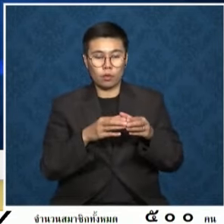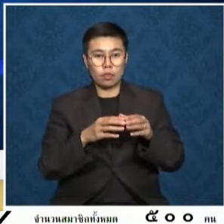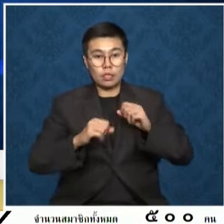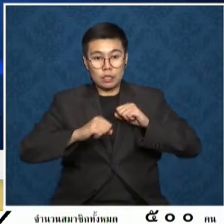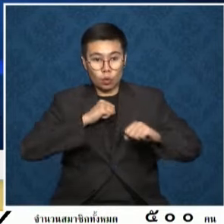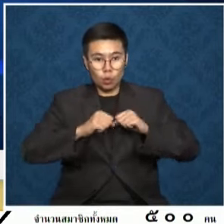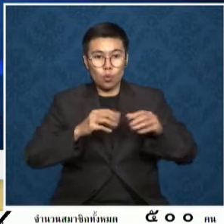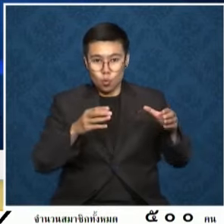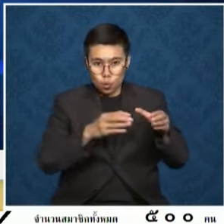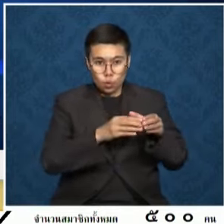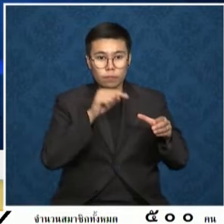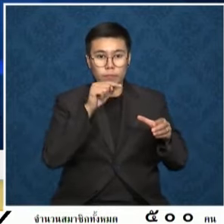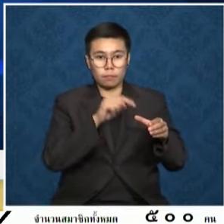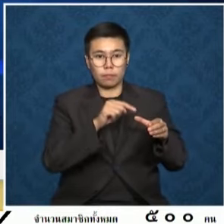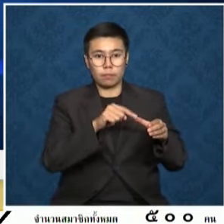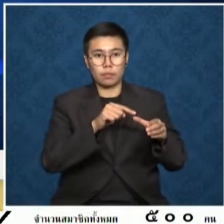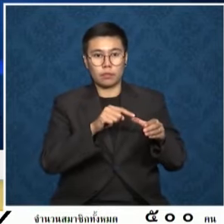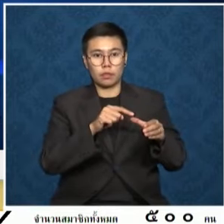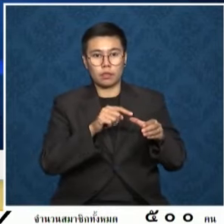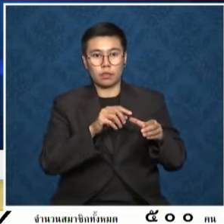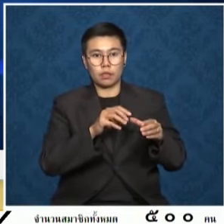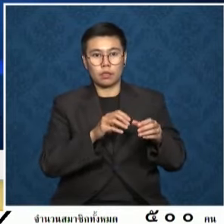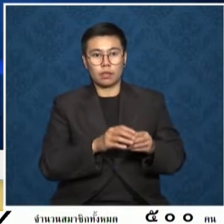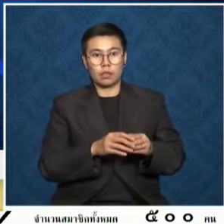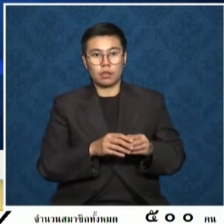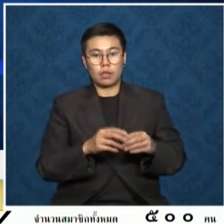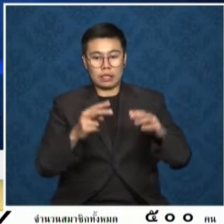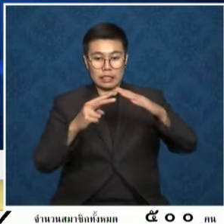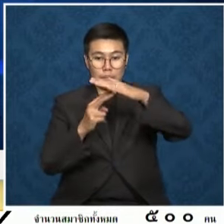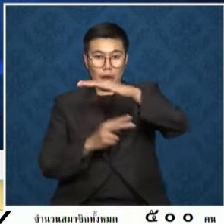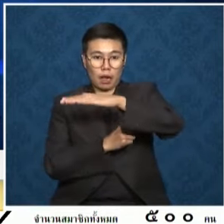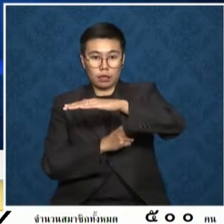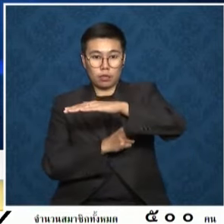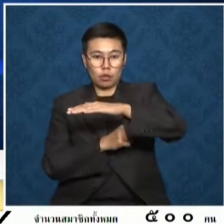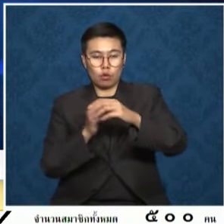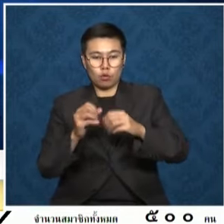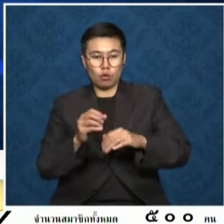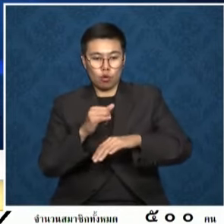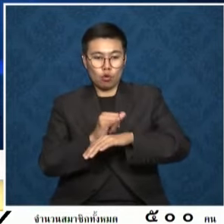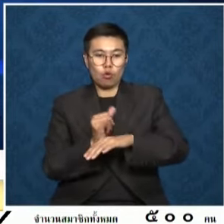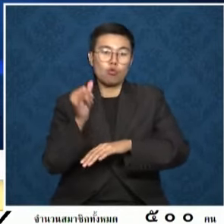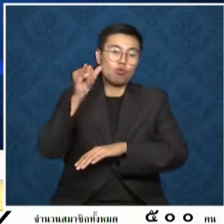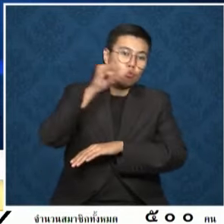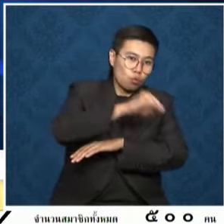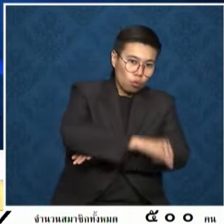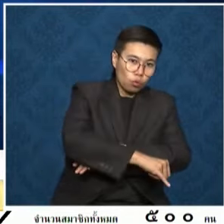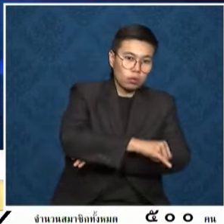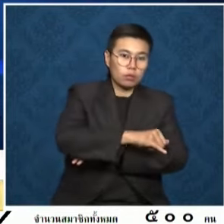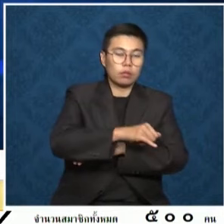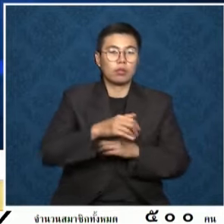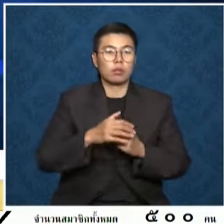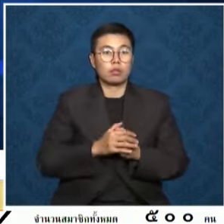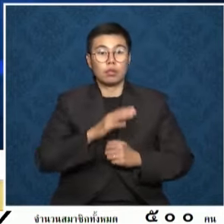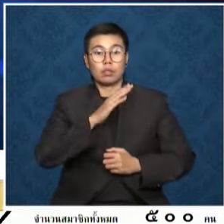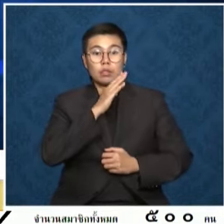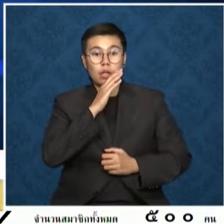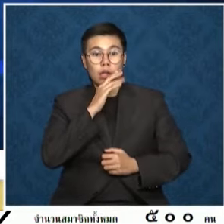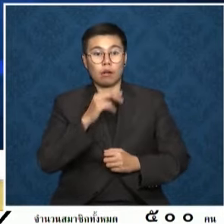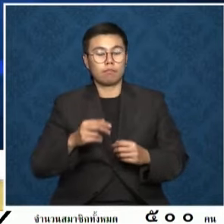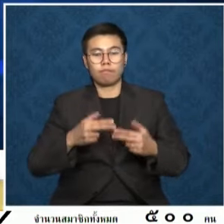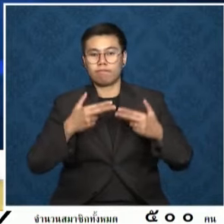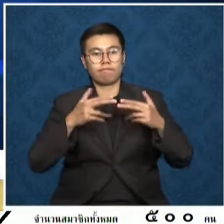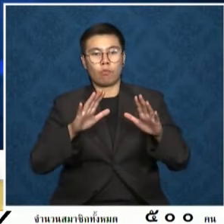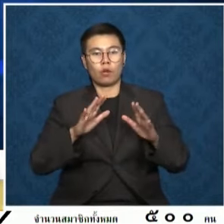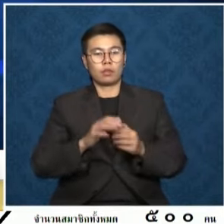ชนเหล่านี้ลงจากสกายวอล์กถ้าวันหนึ่งเราปล่อยให้สถาน